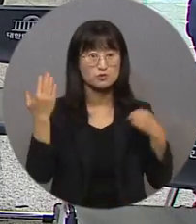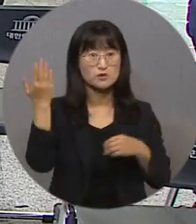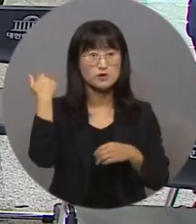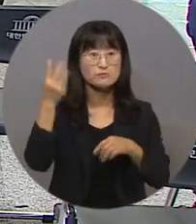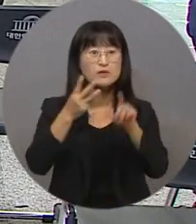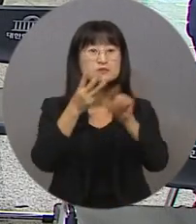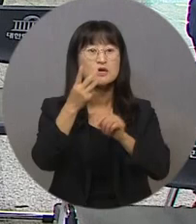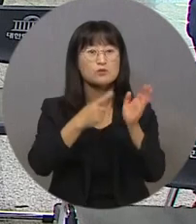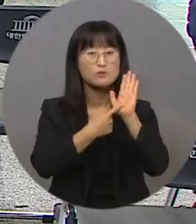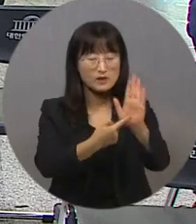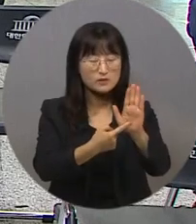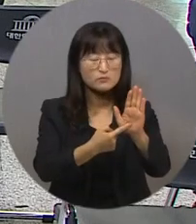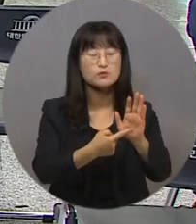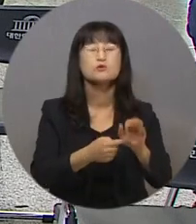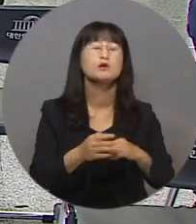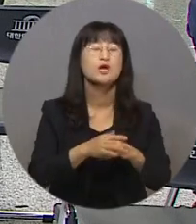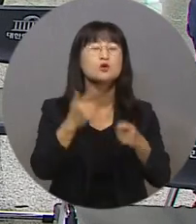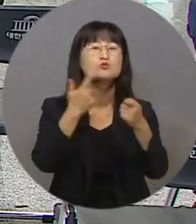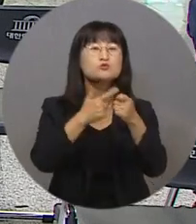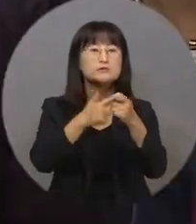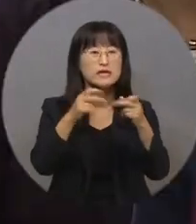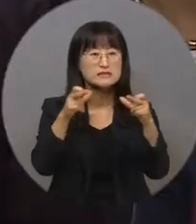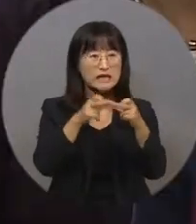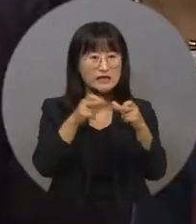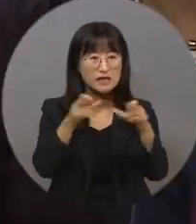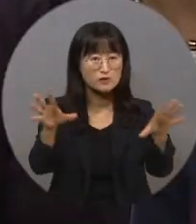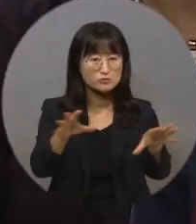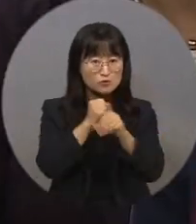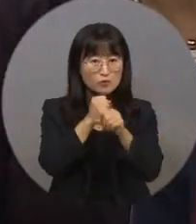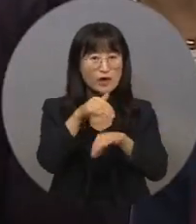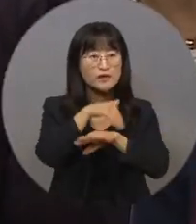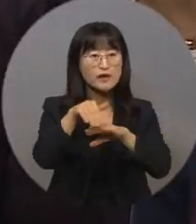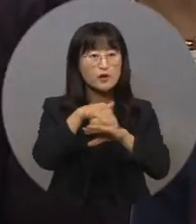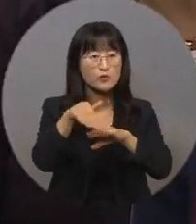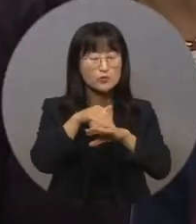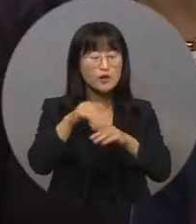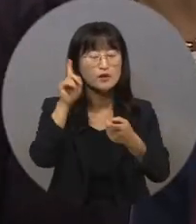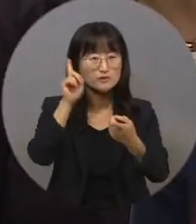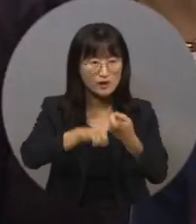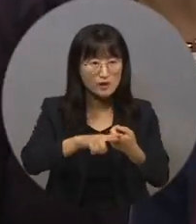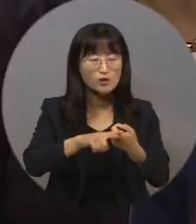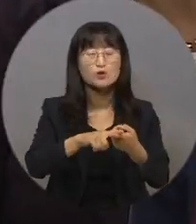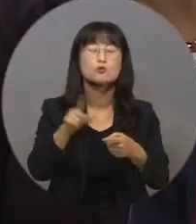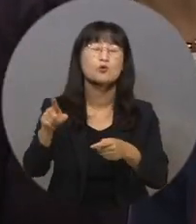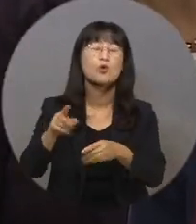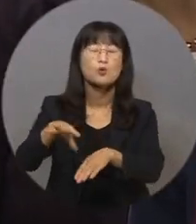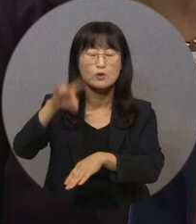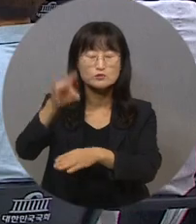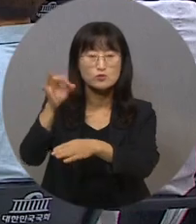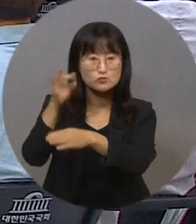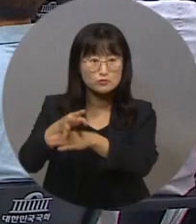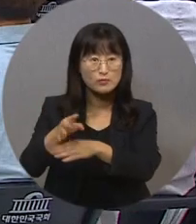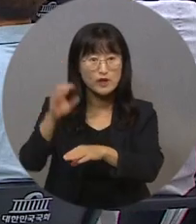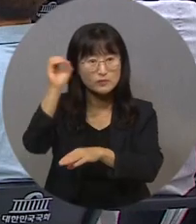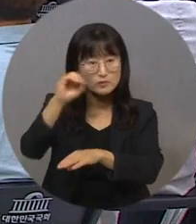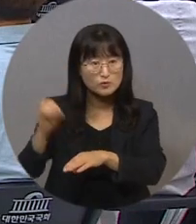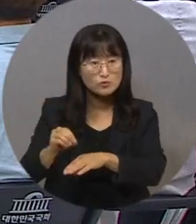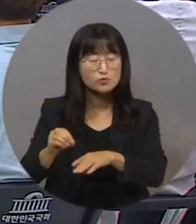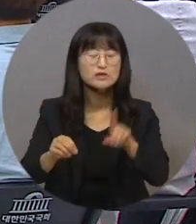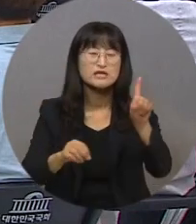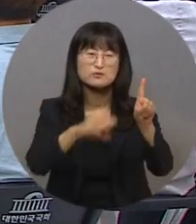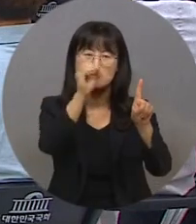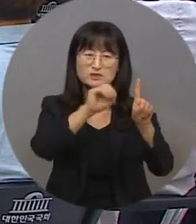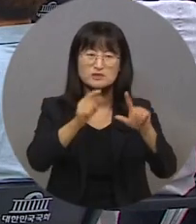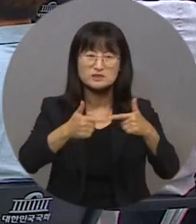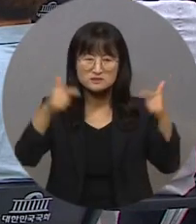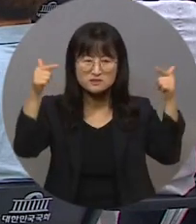발표한 제6차 장애인 정책 종합계획을 통해 중증장애인 생산품 우선 구매 비율을 기존 1%에서 2%로